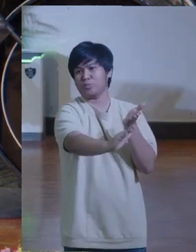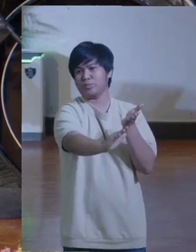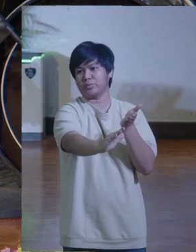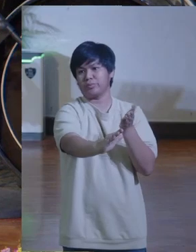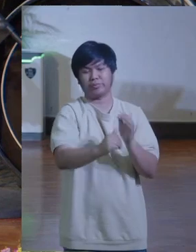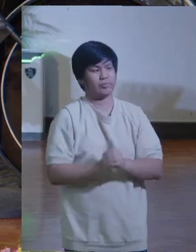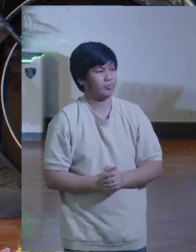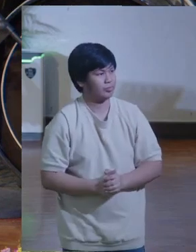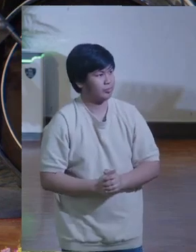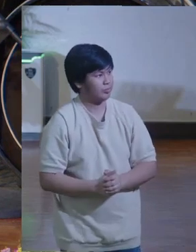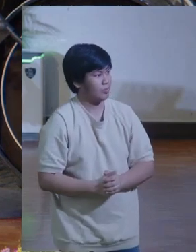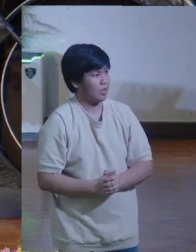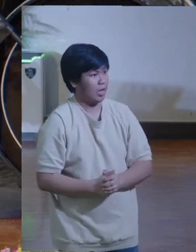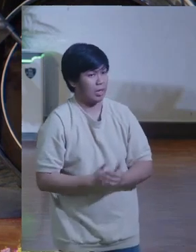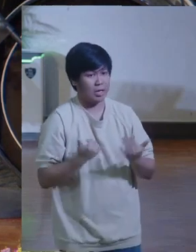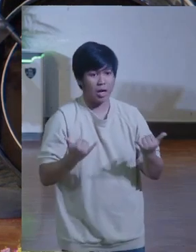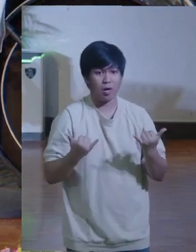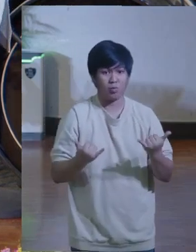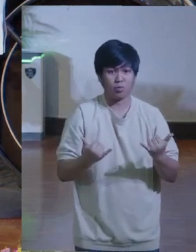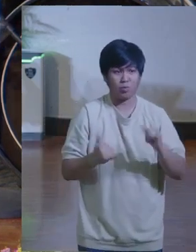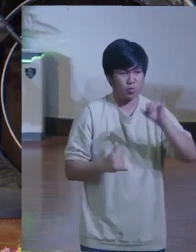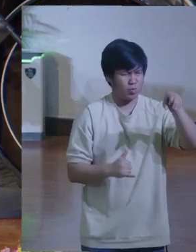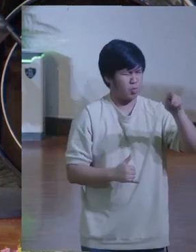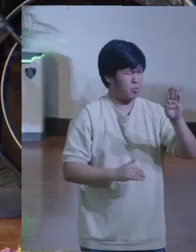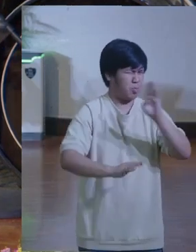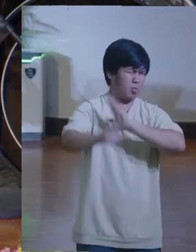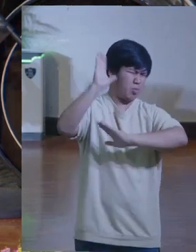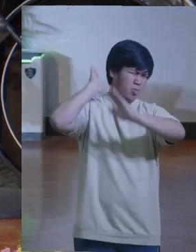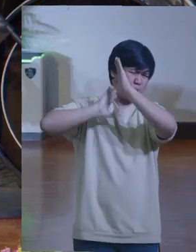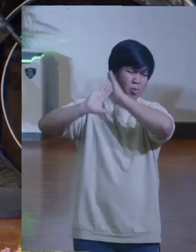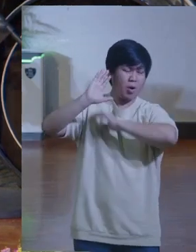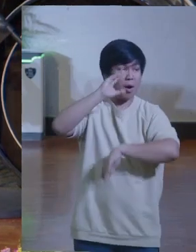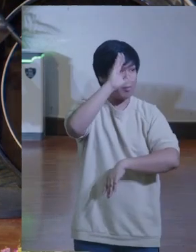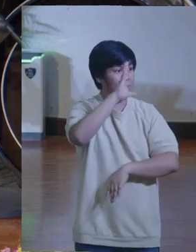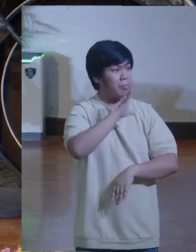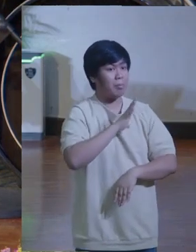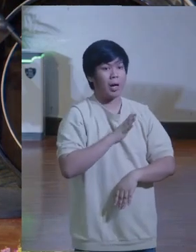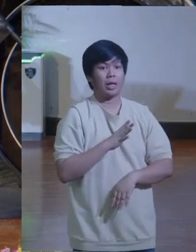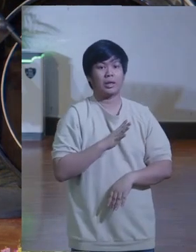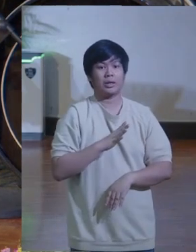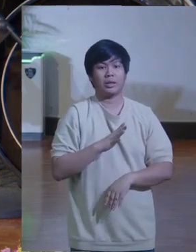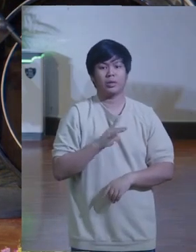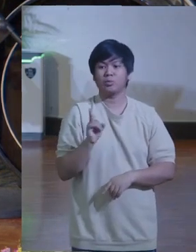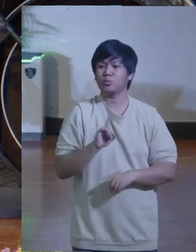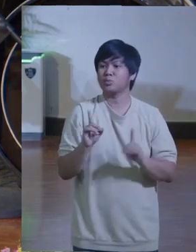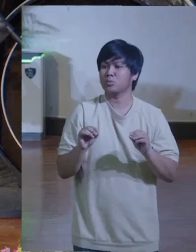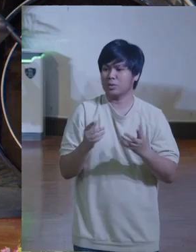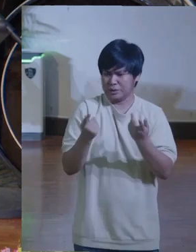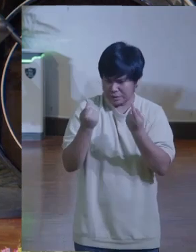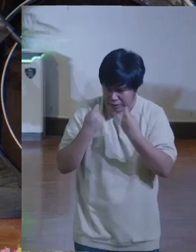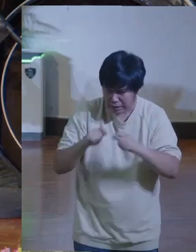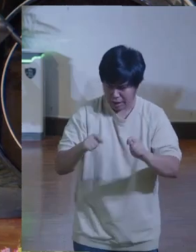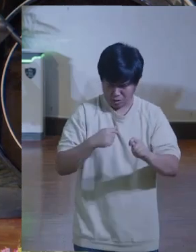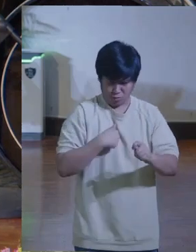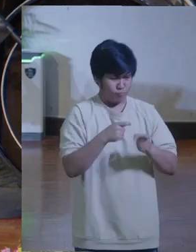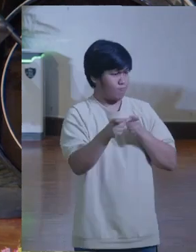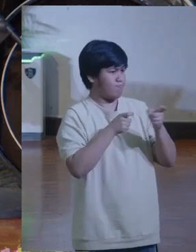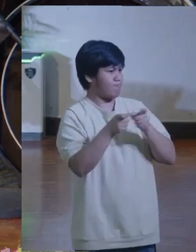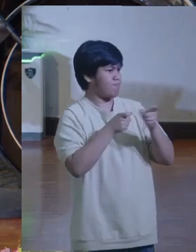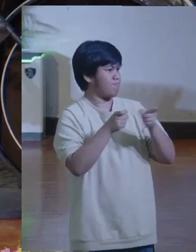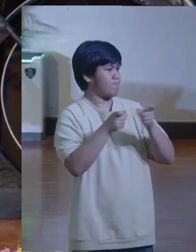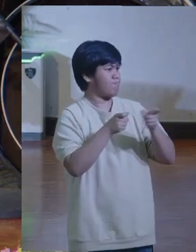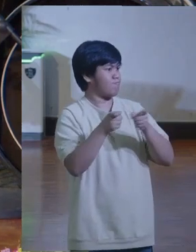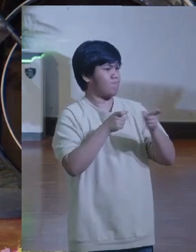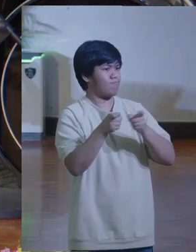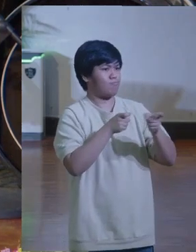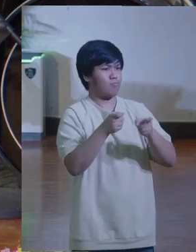Diyos? Dahil sa pagnanais ng tao na hawakan niya ang sarili niyang tadhana, ang sigaw